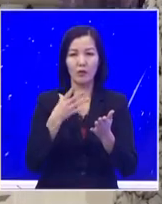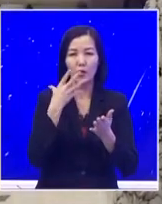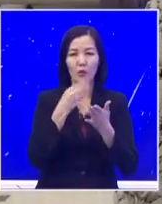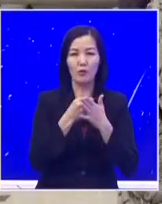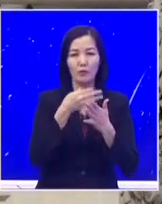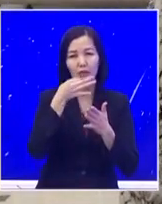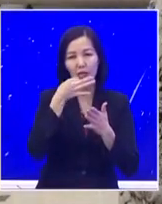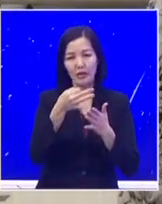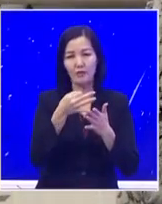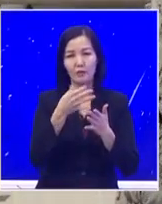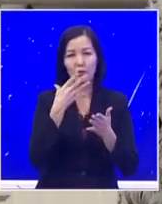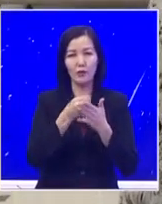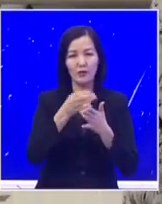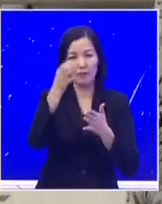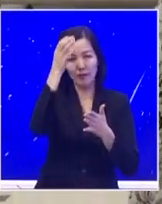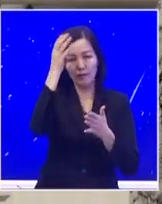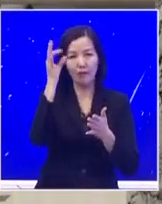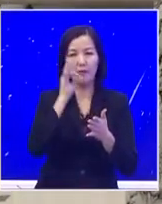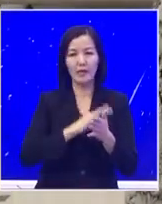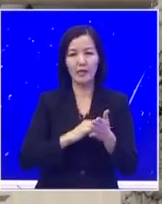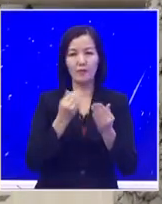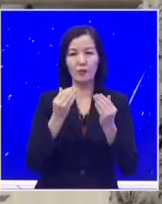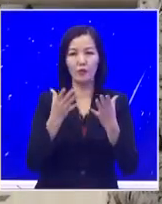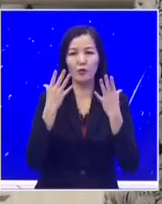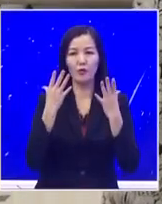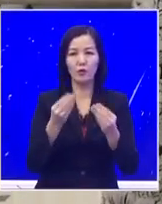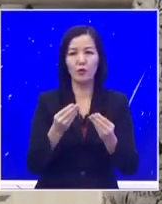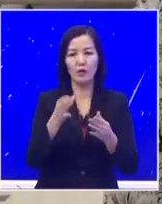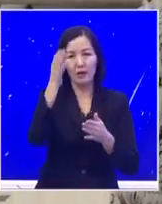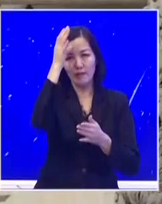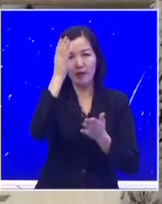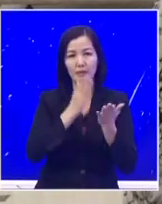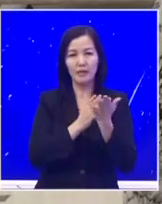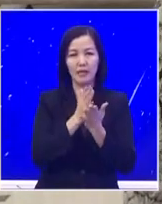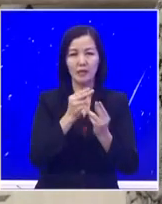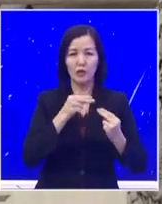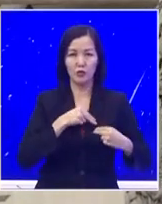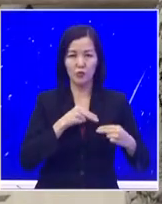тәжірибемді, өзімнің білімімді пайдаланып, бүгінгі де күні білім саласында жұмыс жасап,